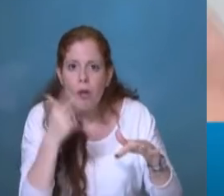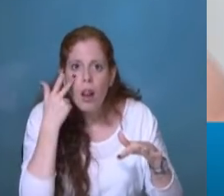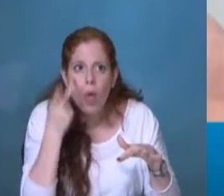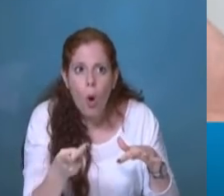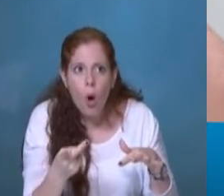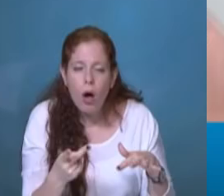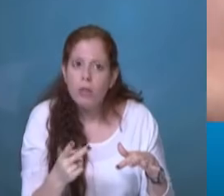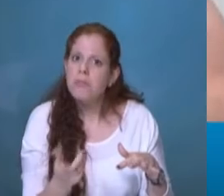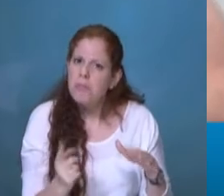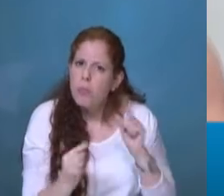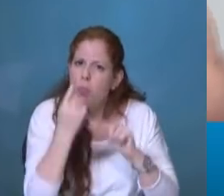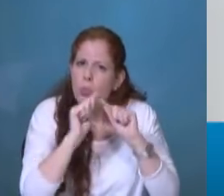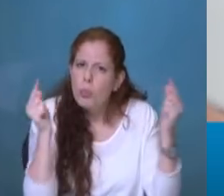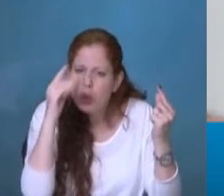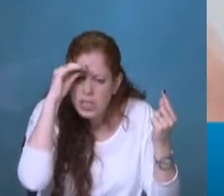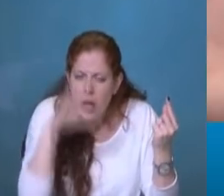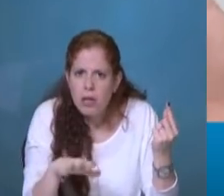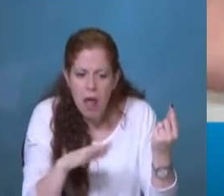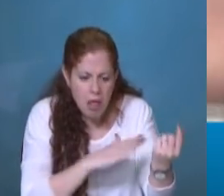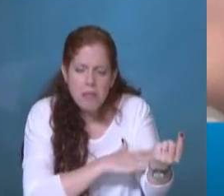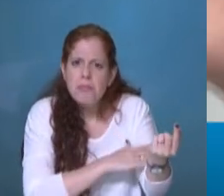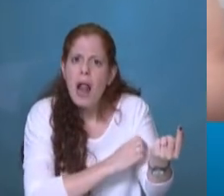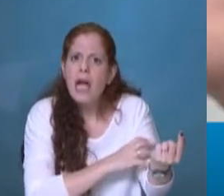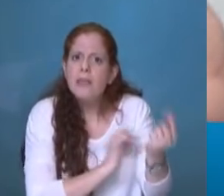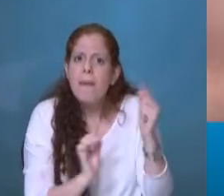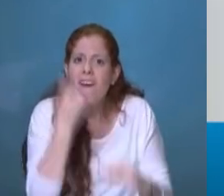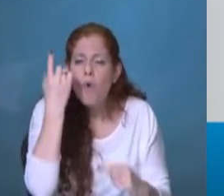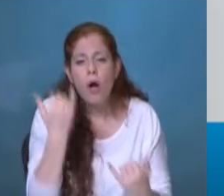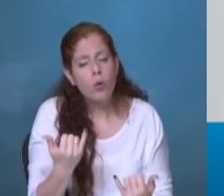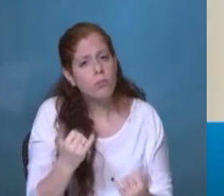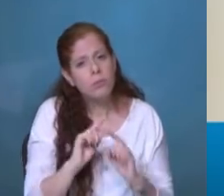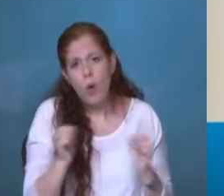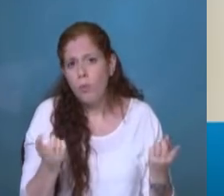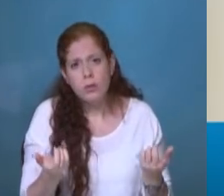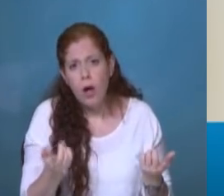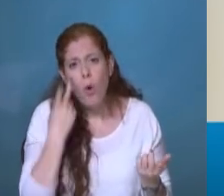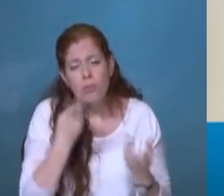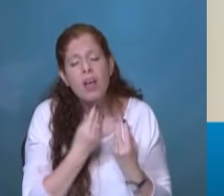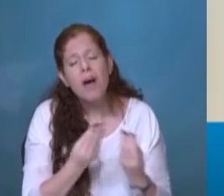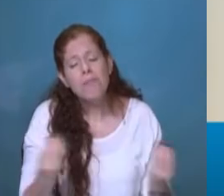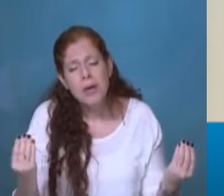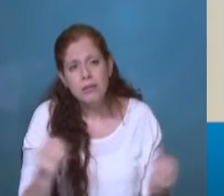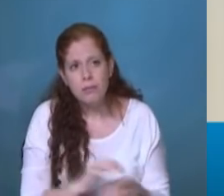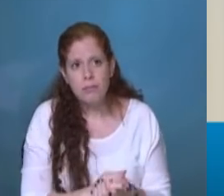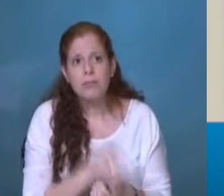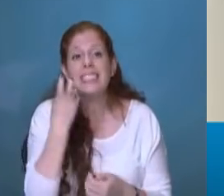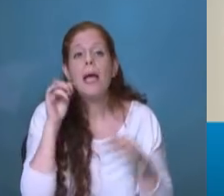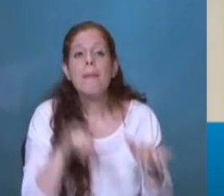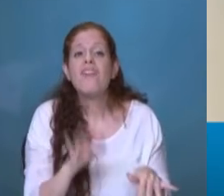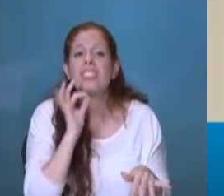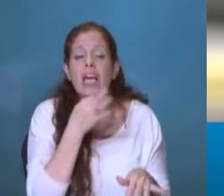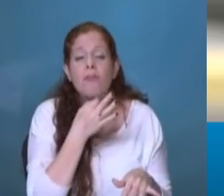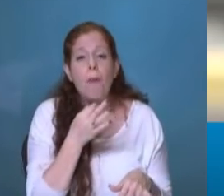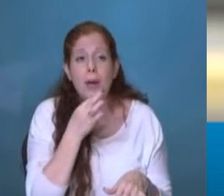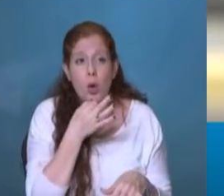על התופעה המוזרה הזאת של נער עם לחץ דם גבוה. היום זה כבר לא מוזר. היום אנחנו רואים את זה הרבה. כ-20,000 צעירים ובני נוער לוקים ביתר לחץ